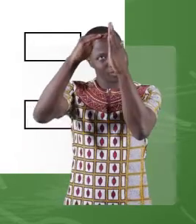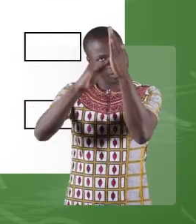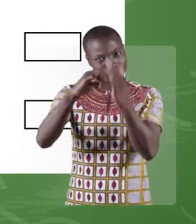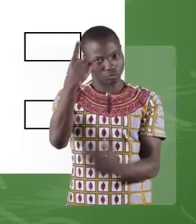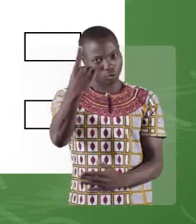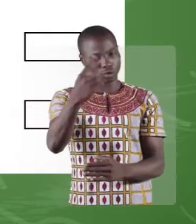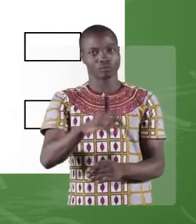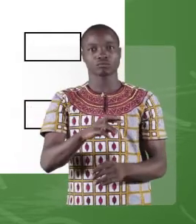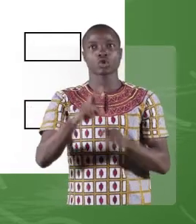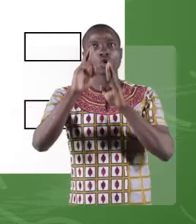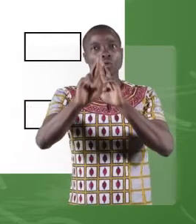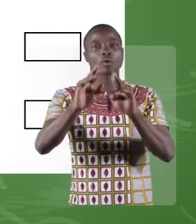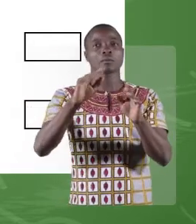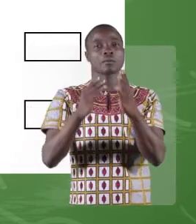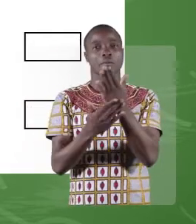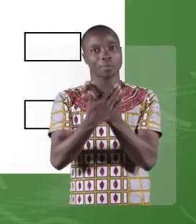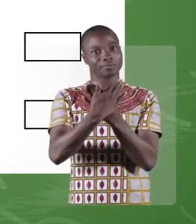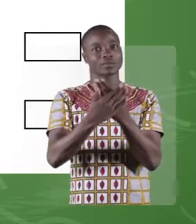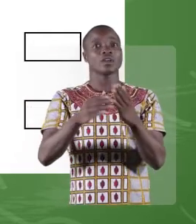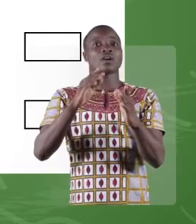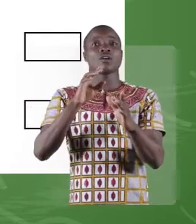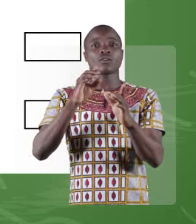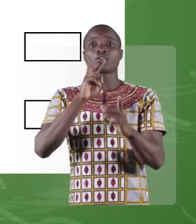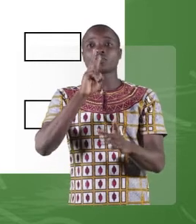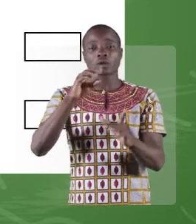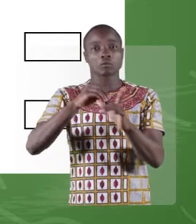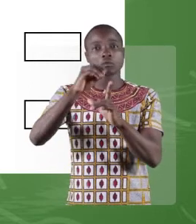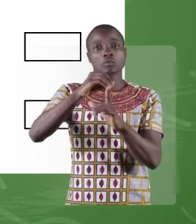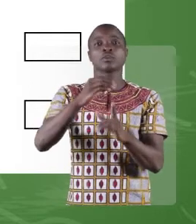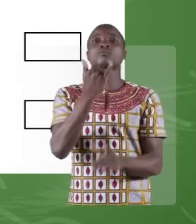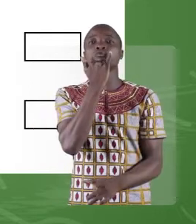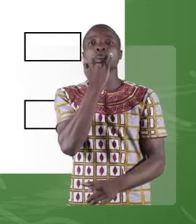unique. Réponds par vrai ou par faux.